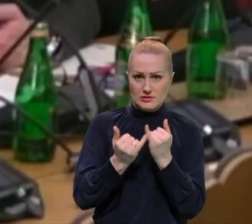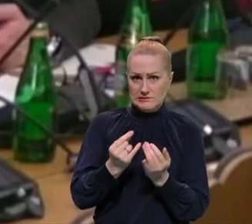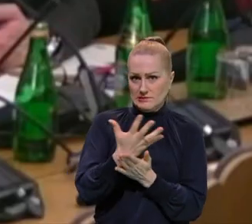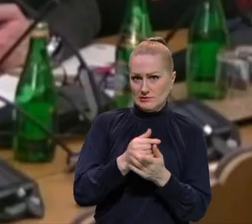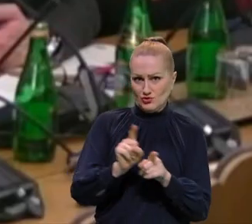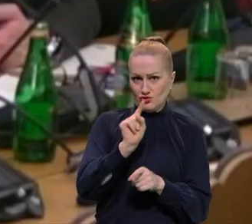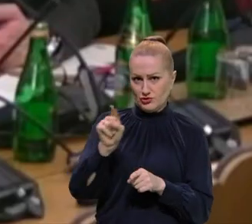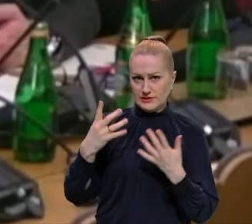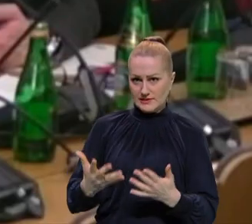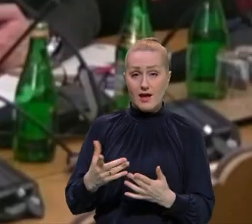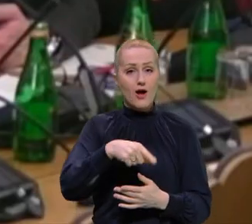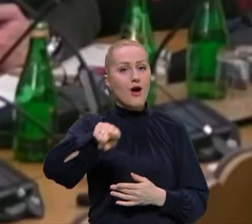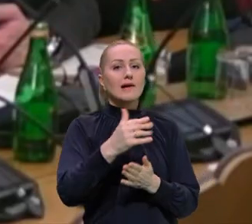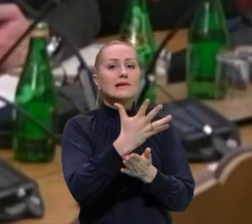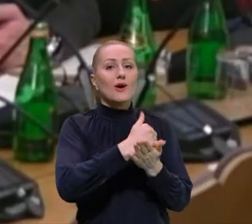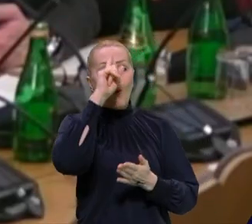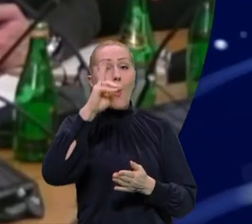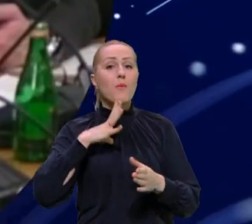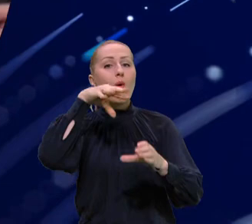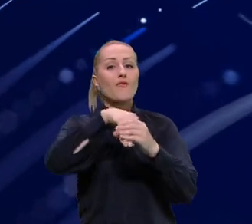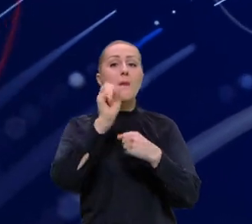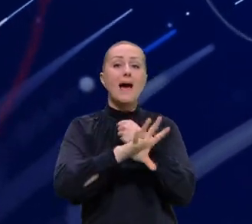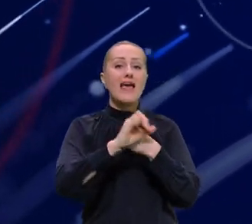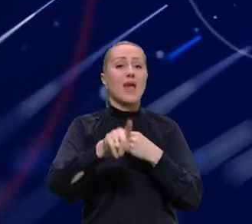ludzi pracujących w mediach publicznych jest olbrzymi.